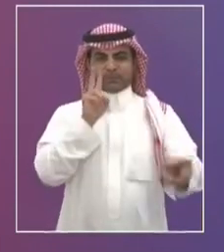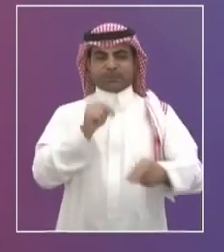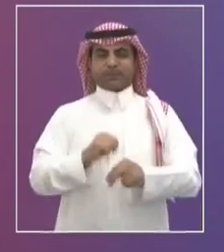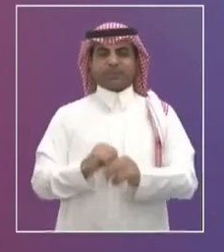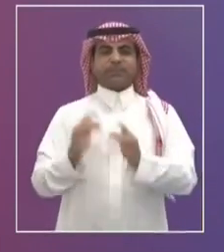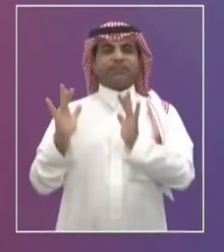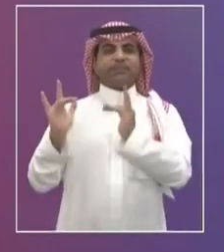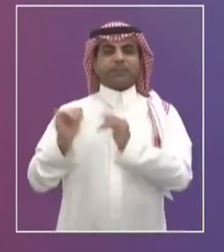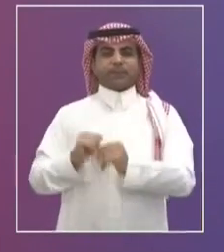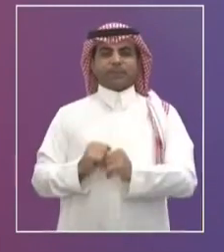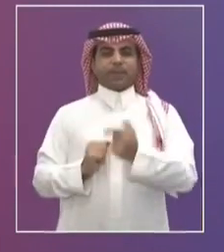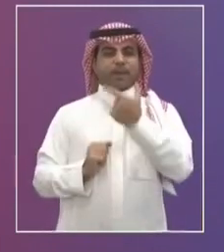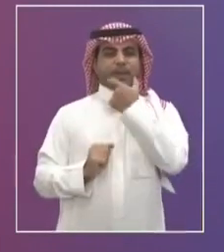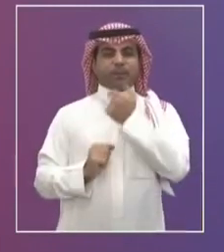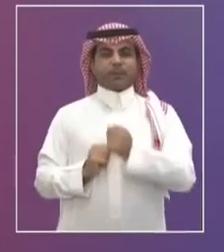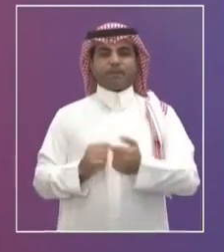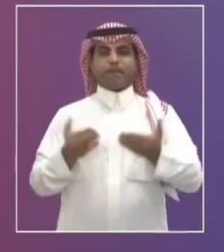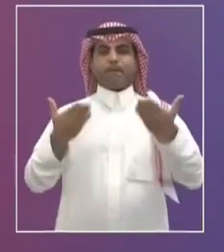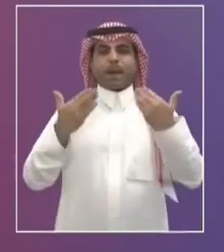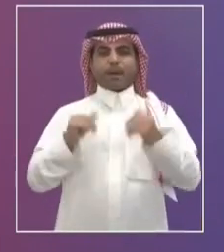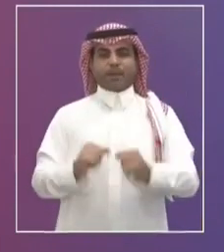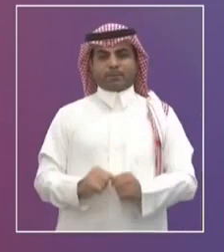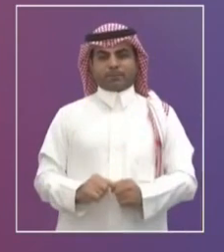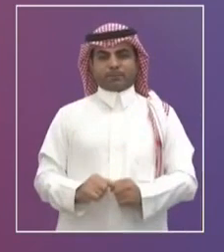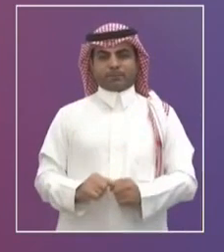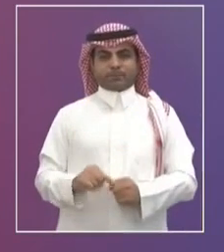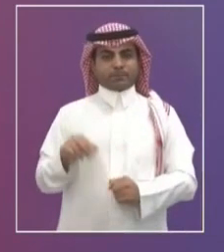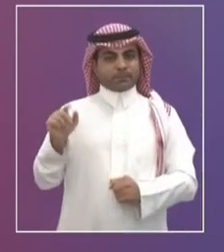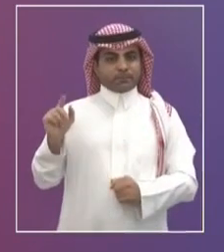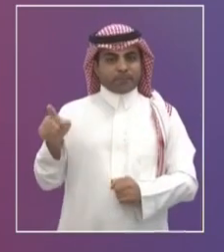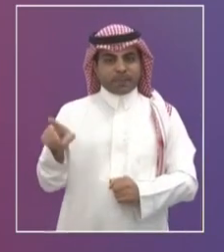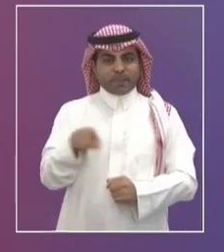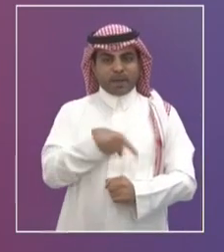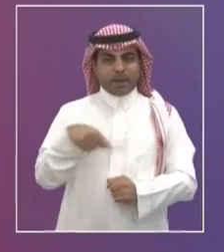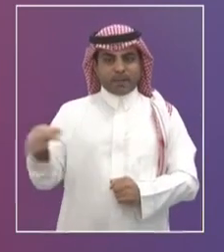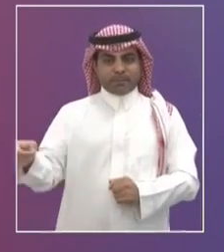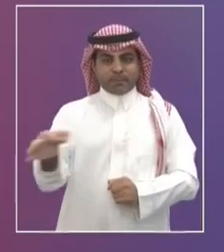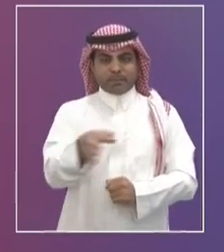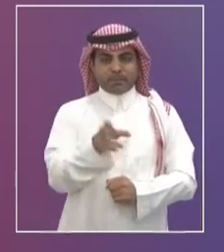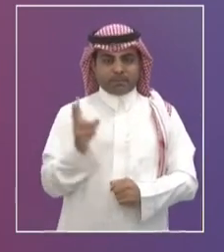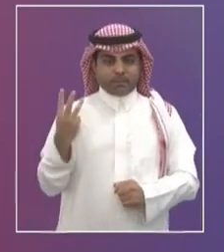جدة، الرياض، مكة المكرمة.